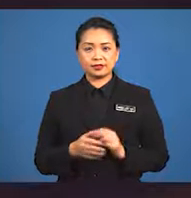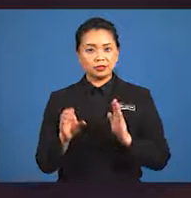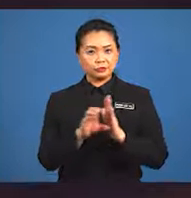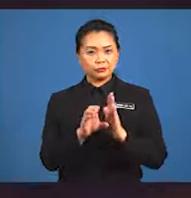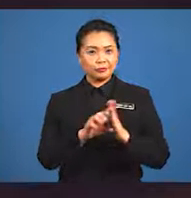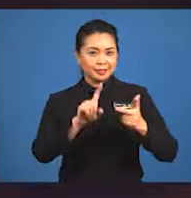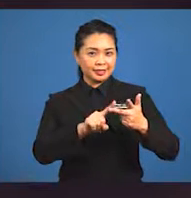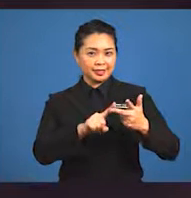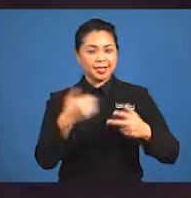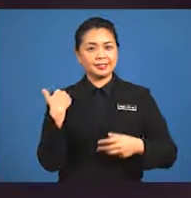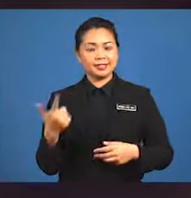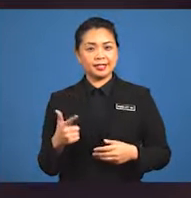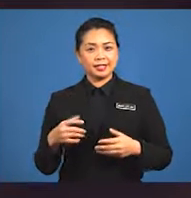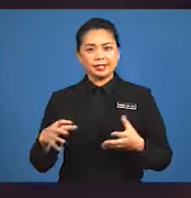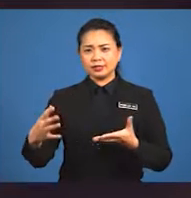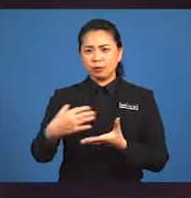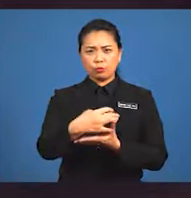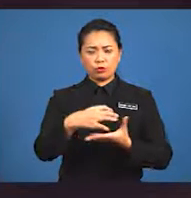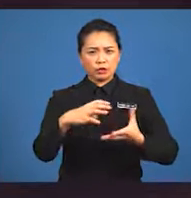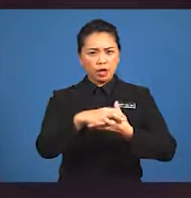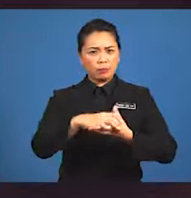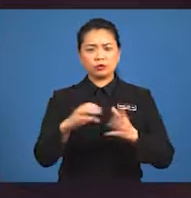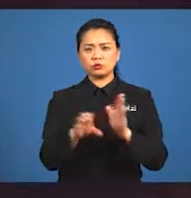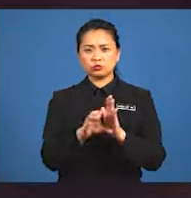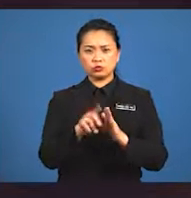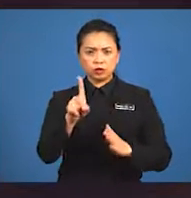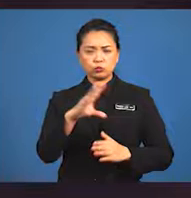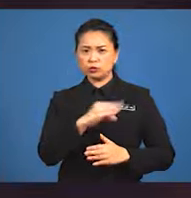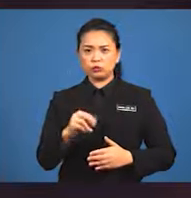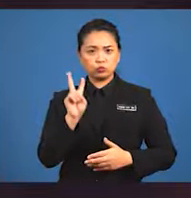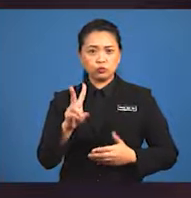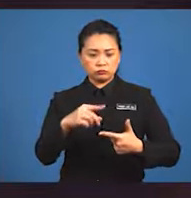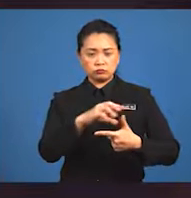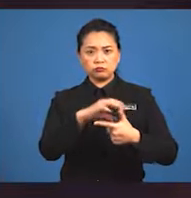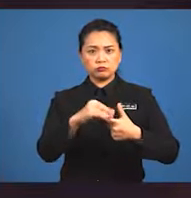Contoh ketiga ini adalah gabungan daripada contoh pertama dan contoh yang kedua.